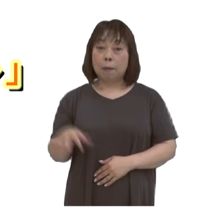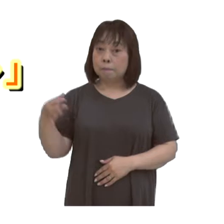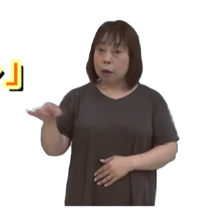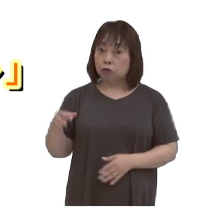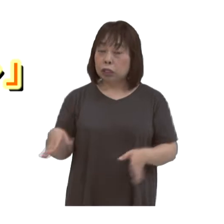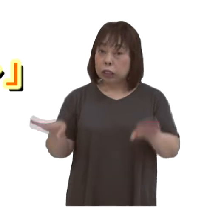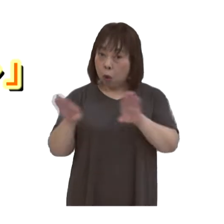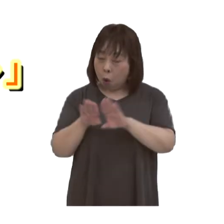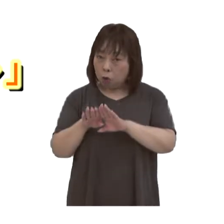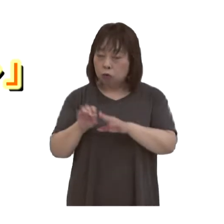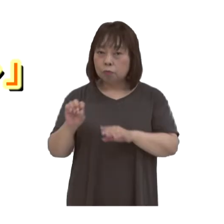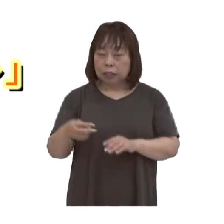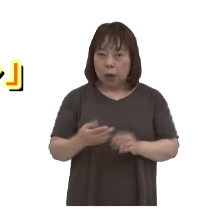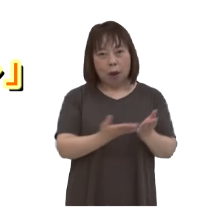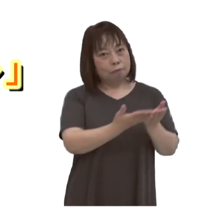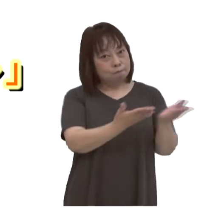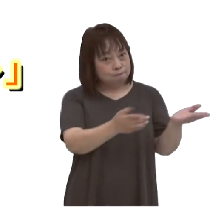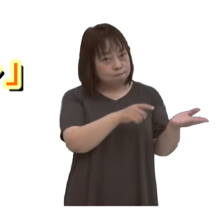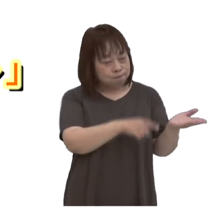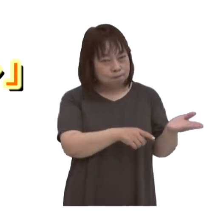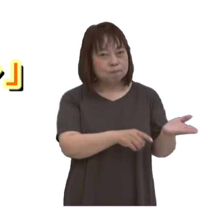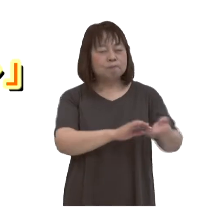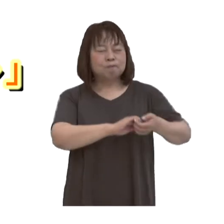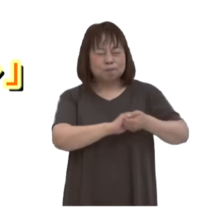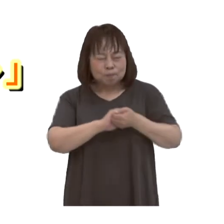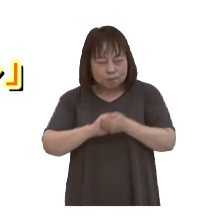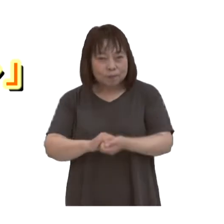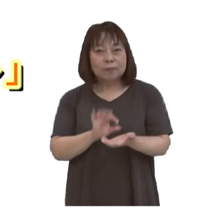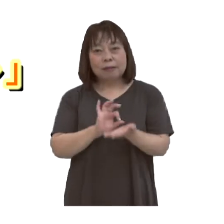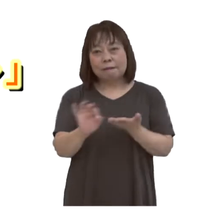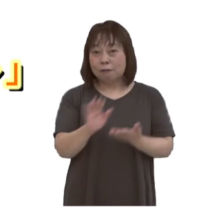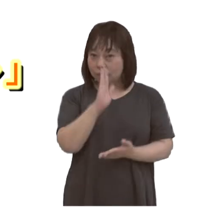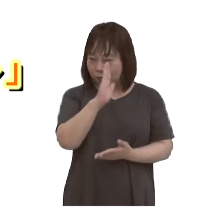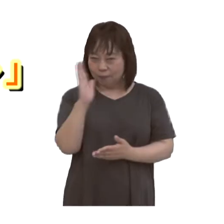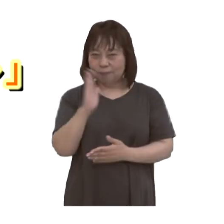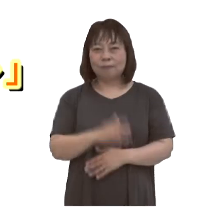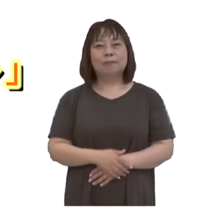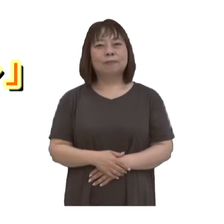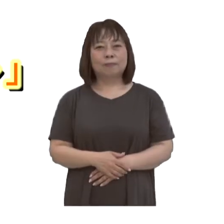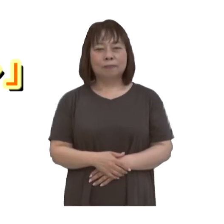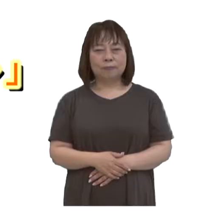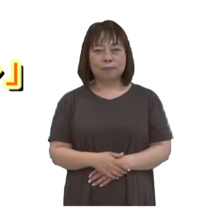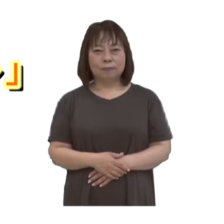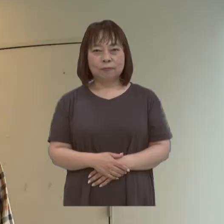ホールまたはプレイガイドでぜひぜひお買い求めください。